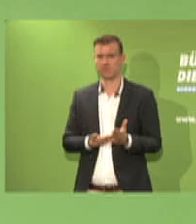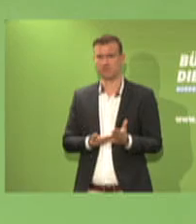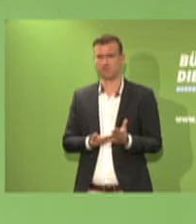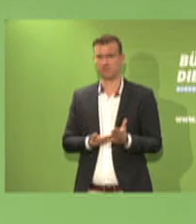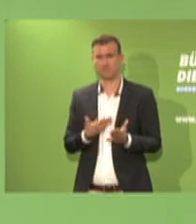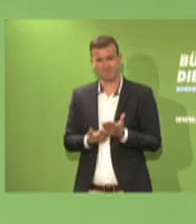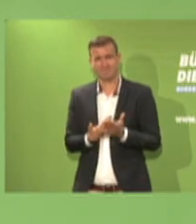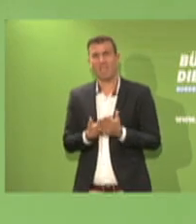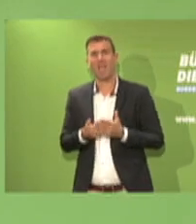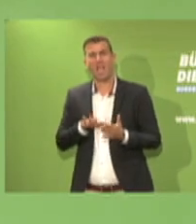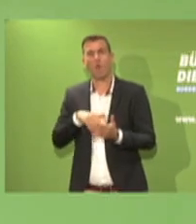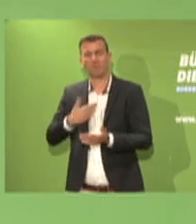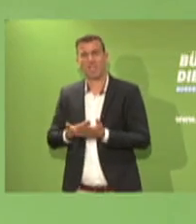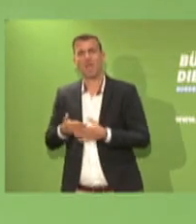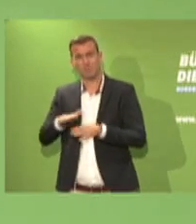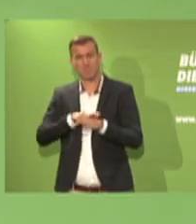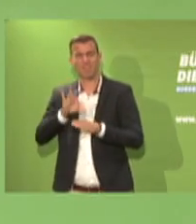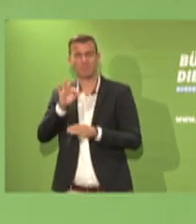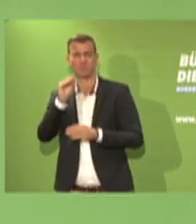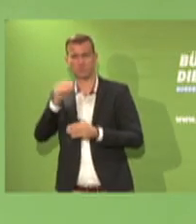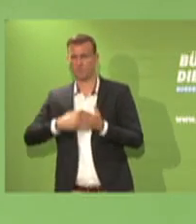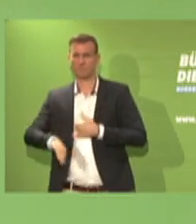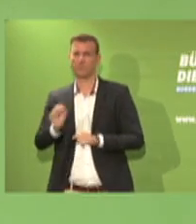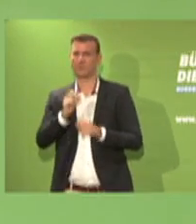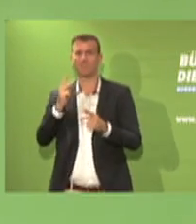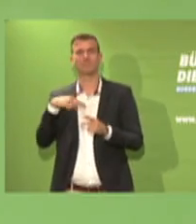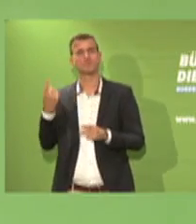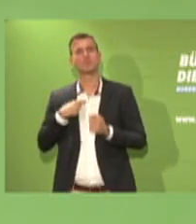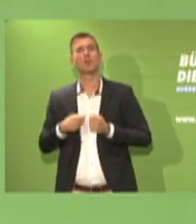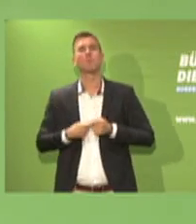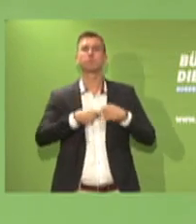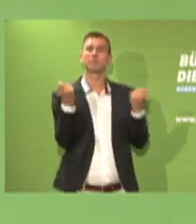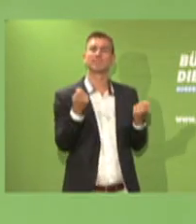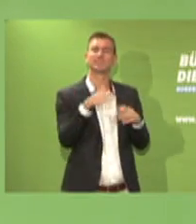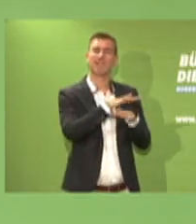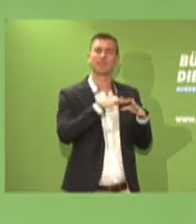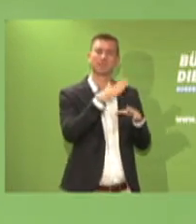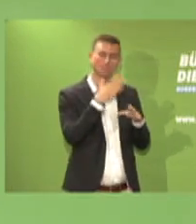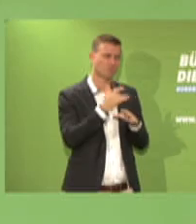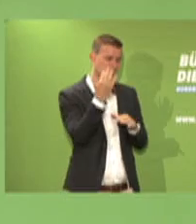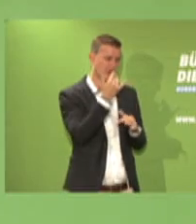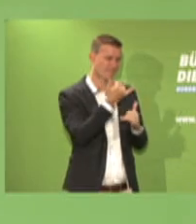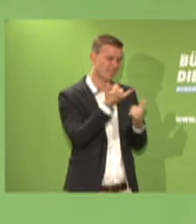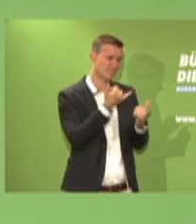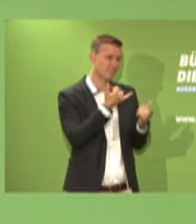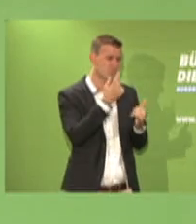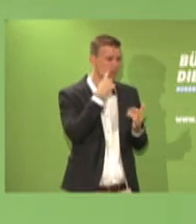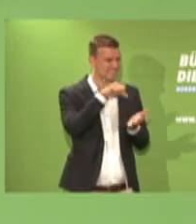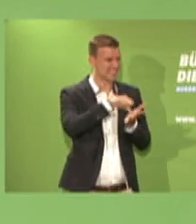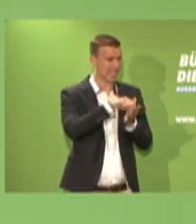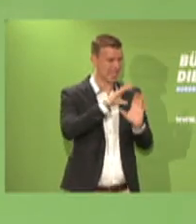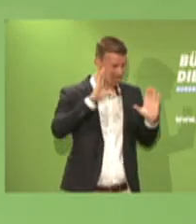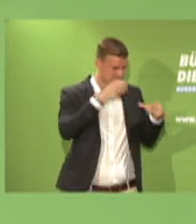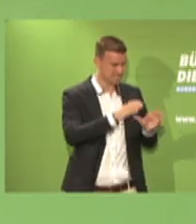die Aufgabenfelder sein der Zukunft. Und wir auf Bundesebene arbeiten daran, wegzukommen von dem